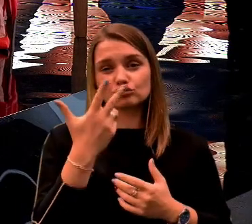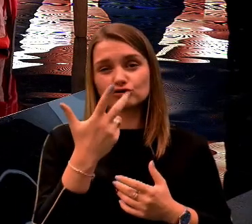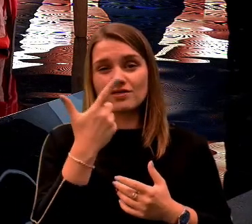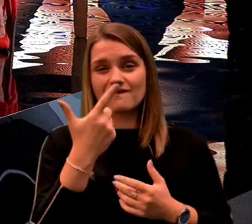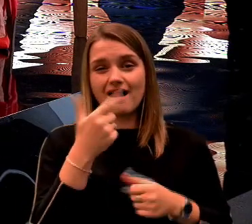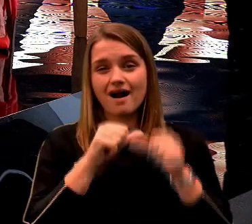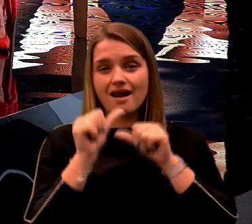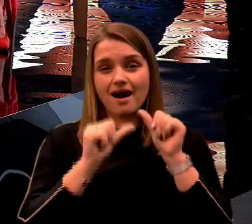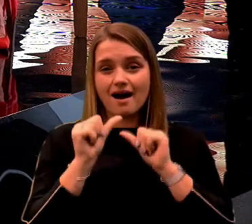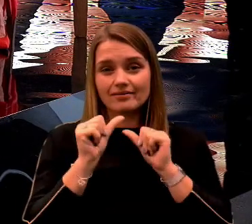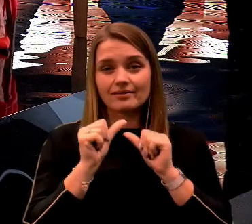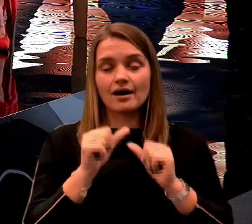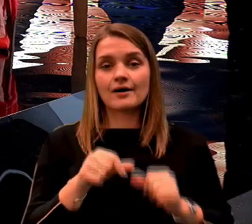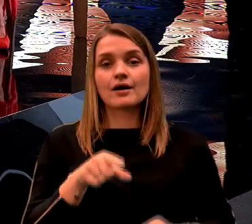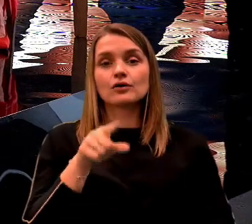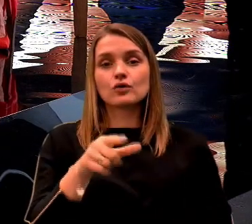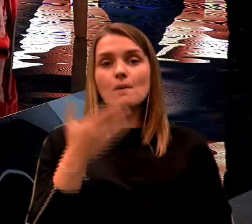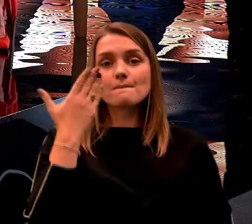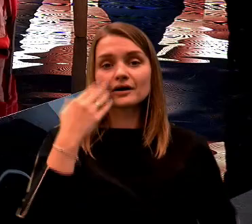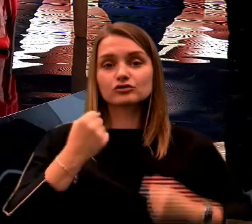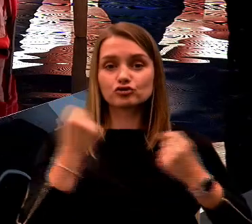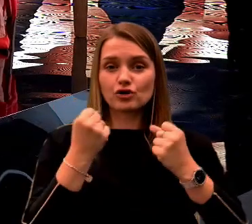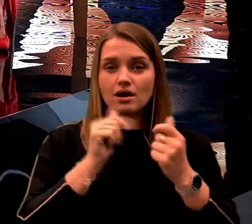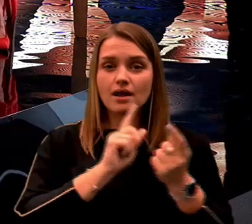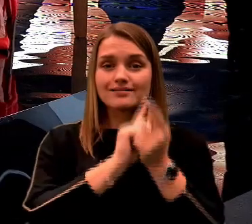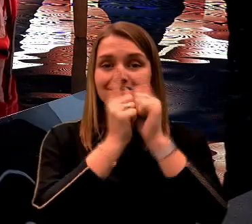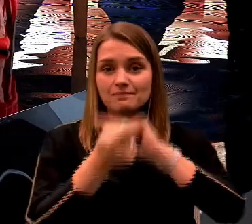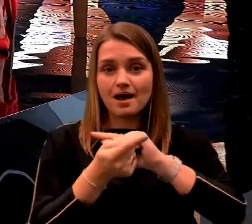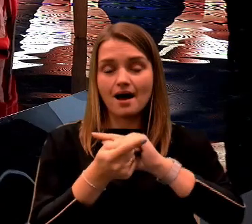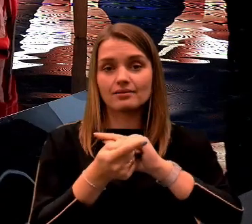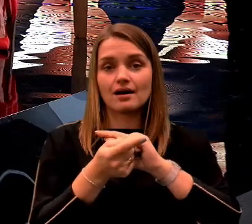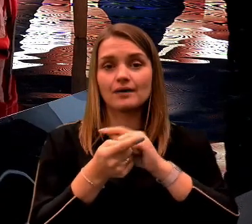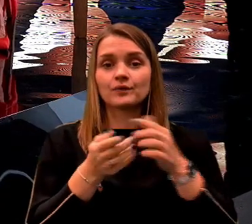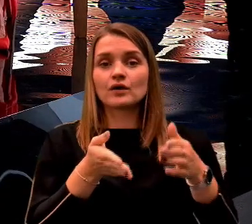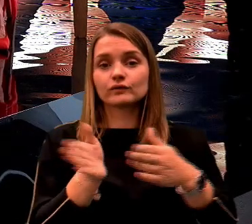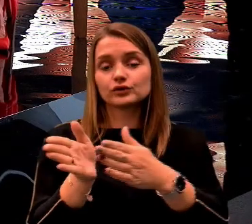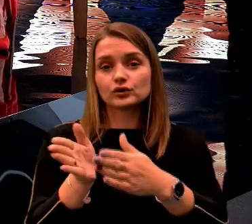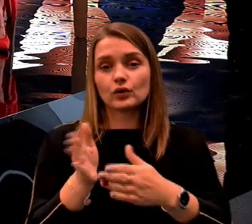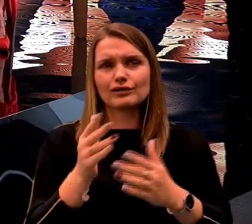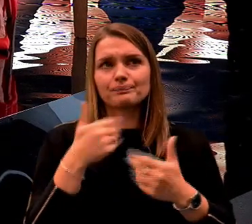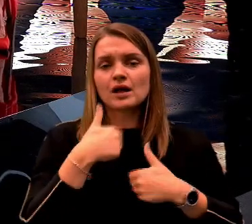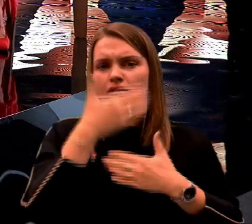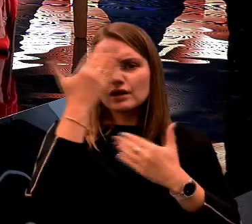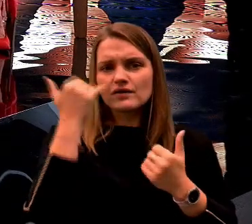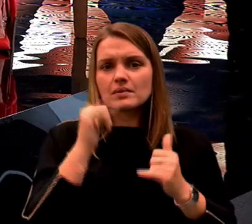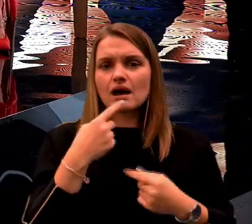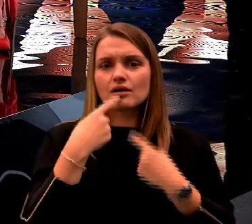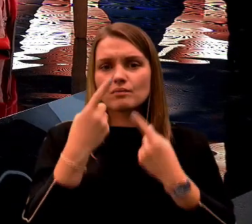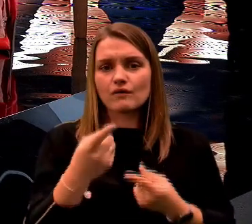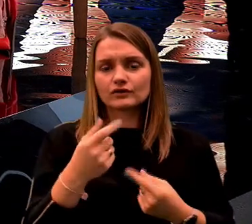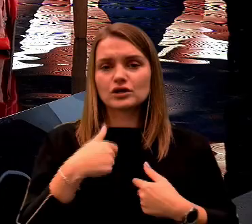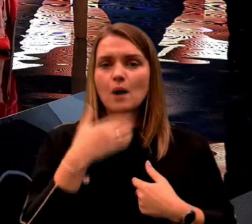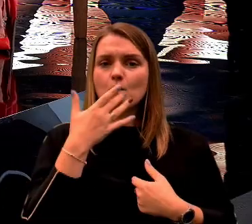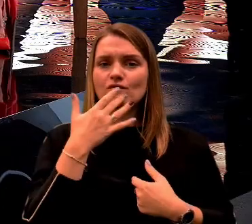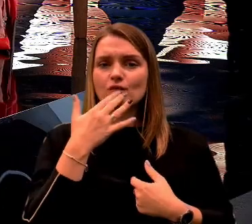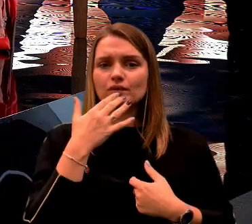lat, to bardzo silna zmiana szefów w stronę, nie wiem nawet jak to powiedzieć, ja to sobie nazywam